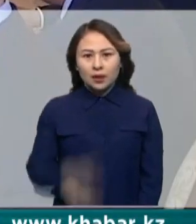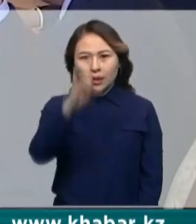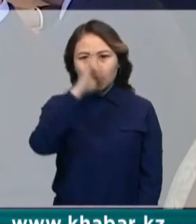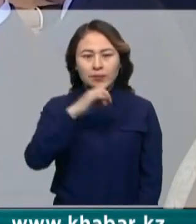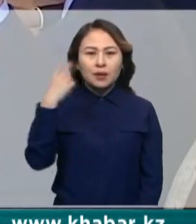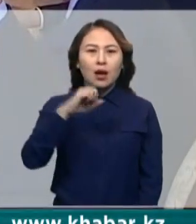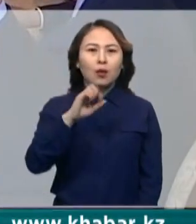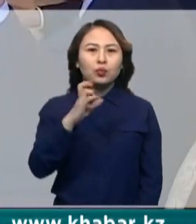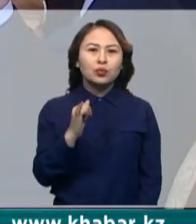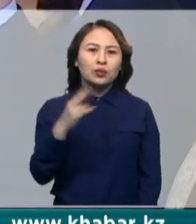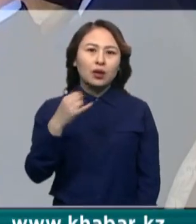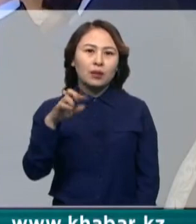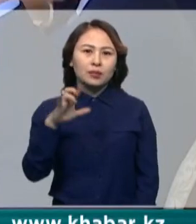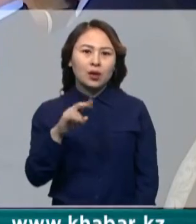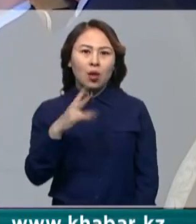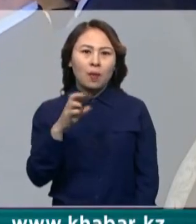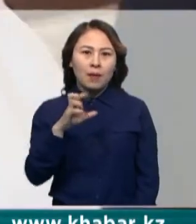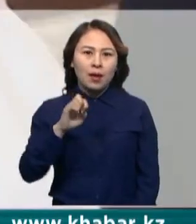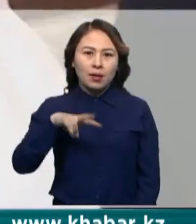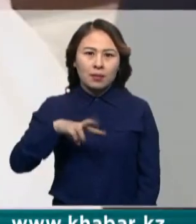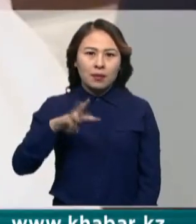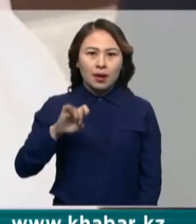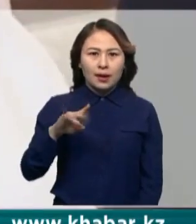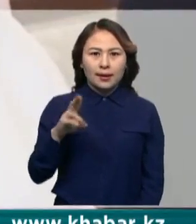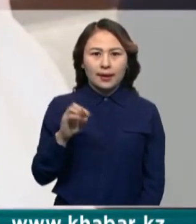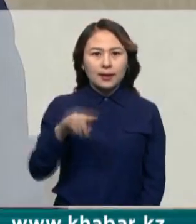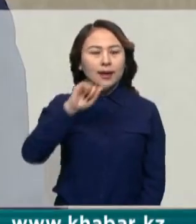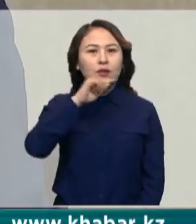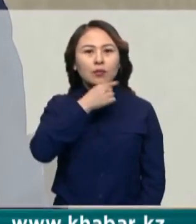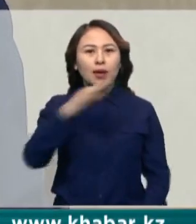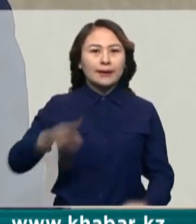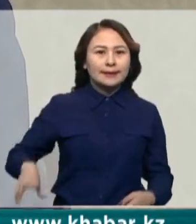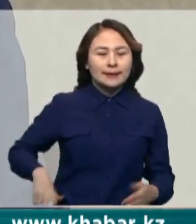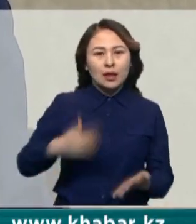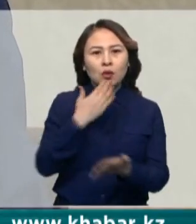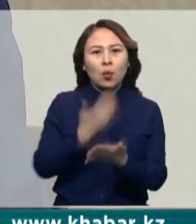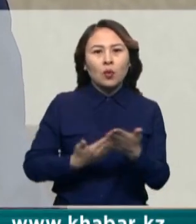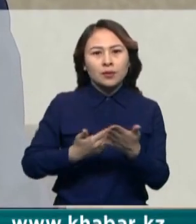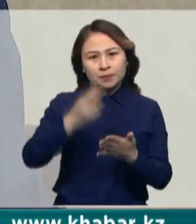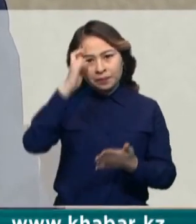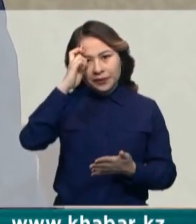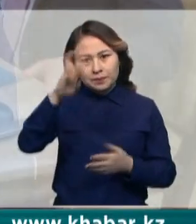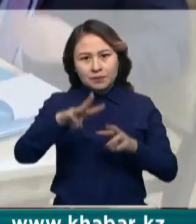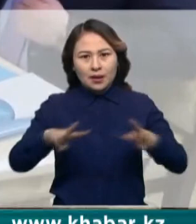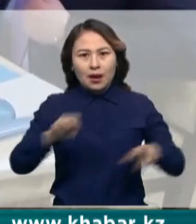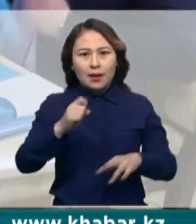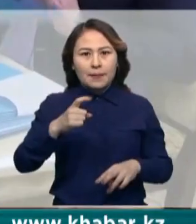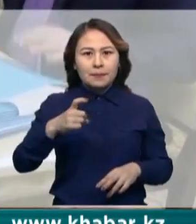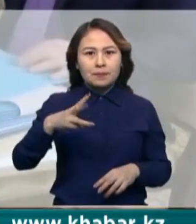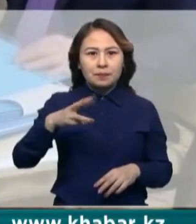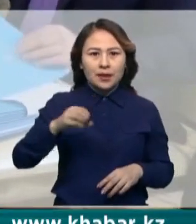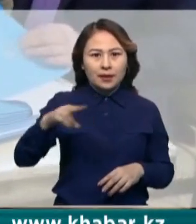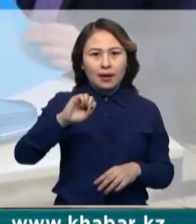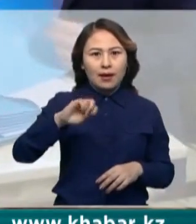Қазақстан президенті Абу-Даби Global Market еркін экономикалық аймағы директорлар кеңесінің төрағасы мемлекеттік министр Ахмед